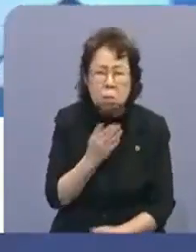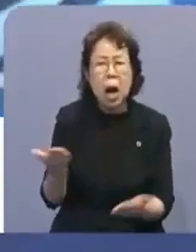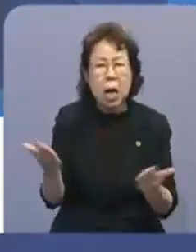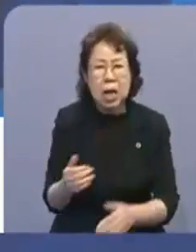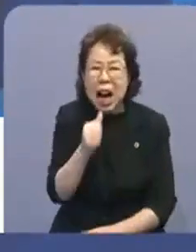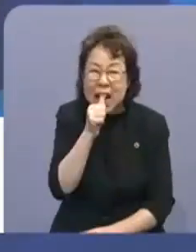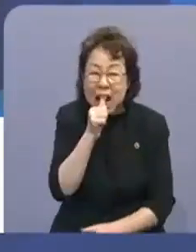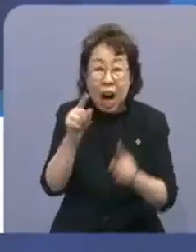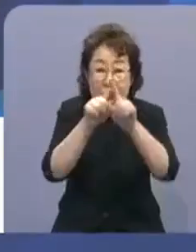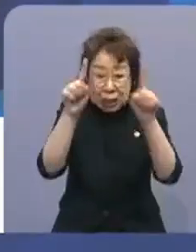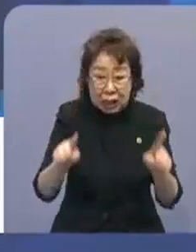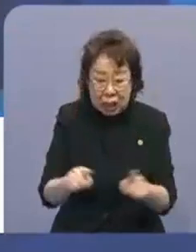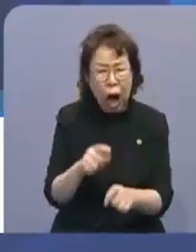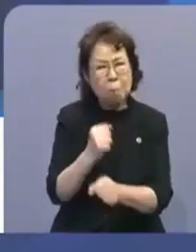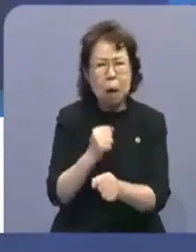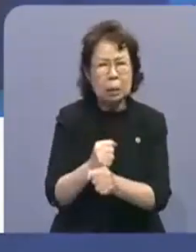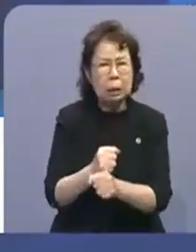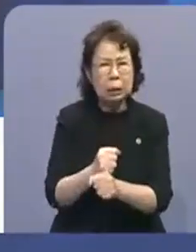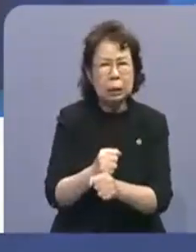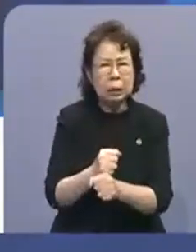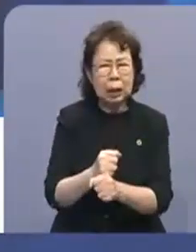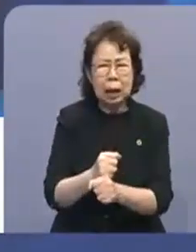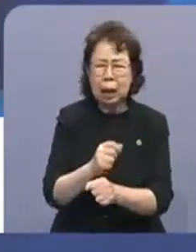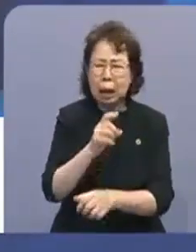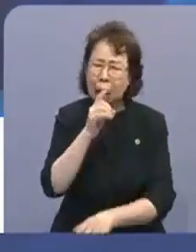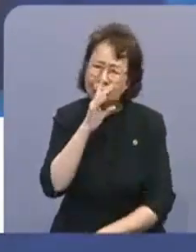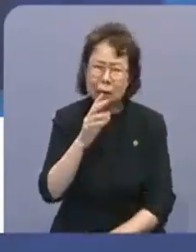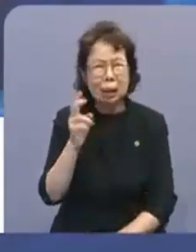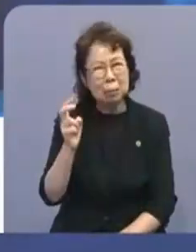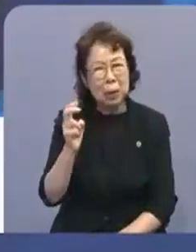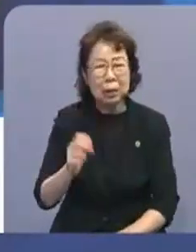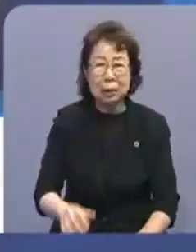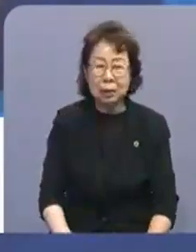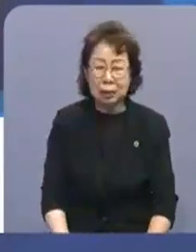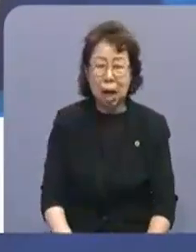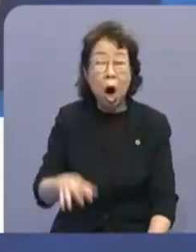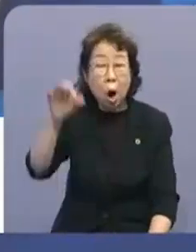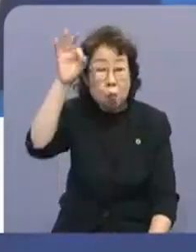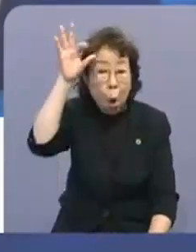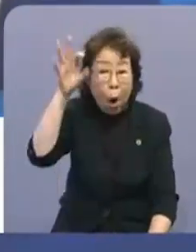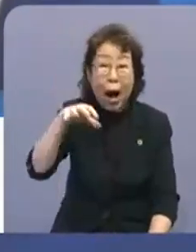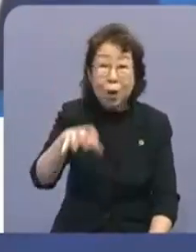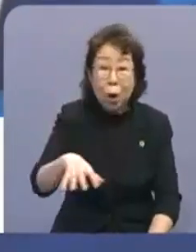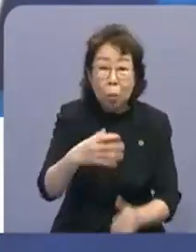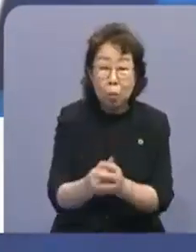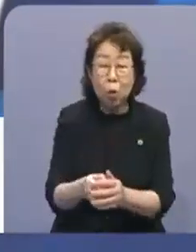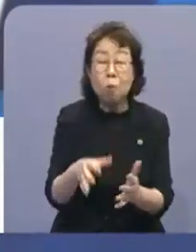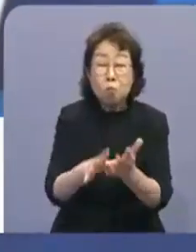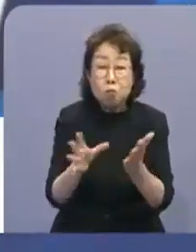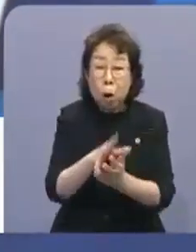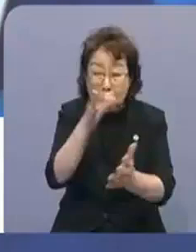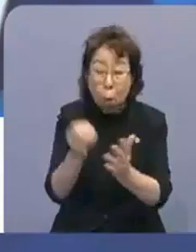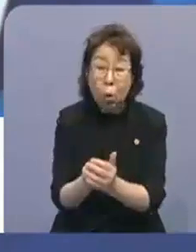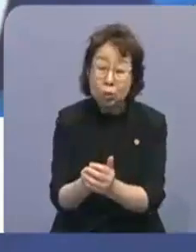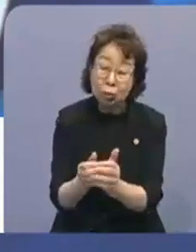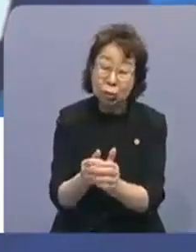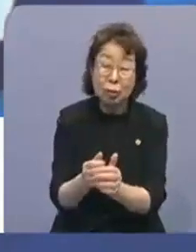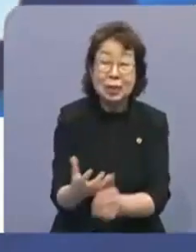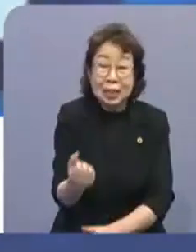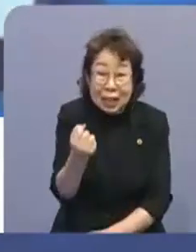철강제 생산까지는 차질이 불가피할 것으로 보입니다. 특히 포항제철소의 대부분의 물량을 의존하는